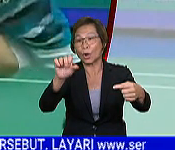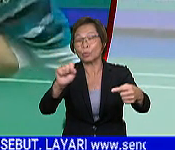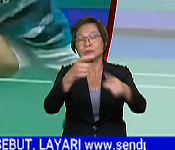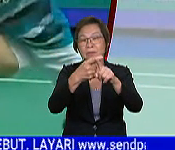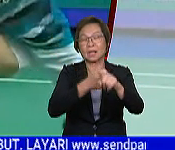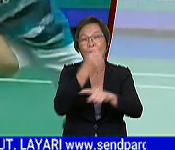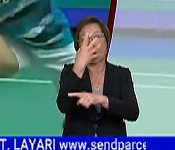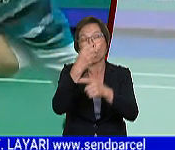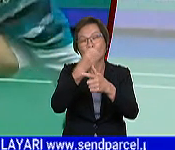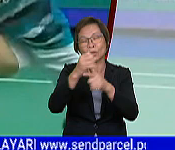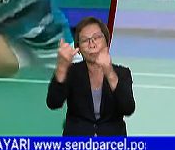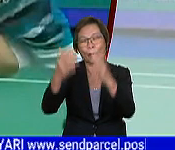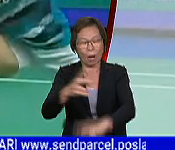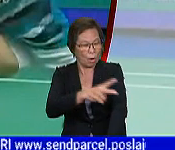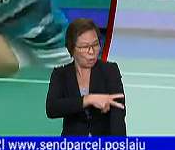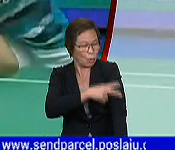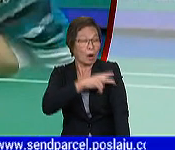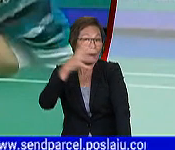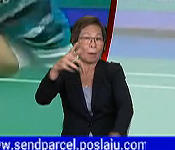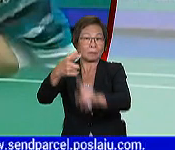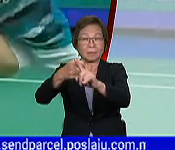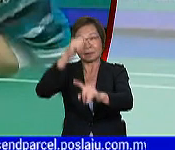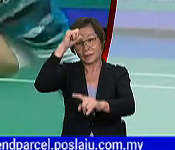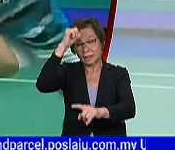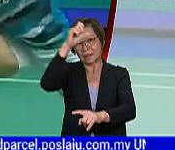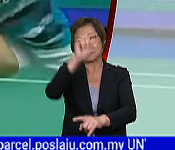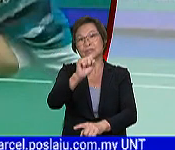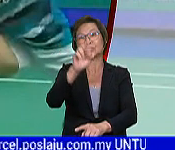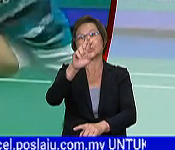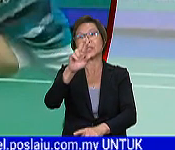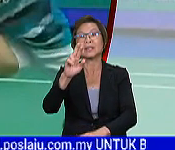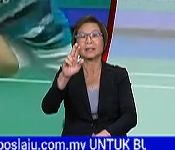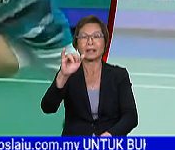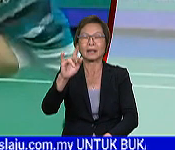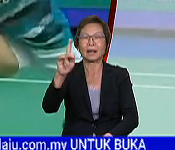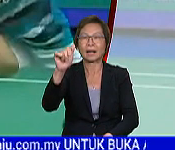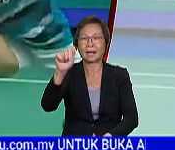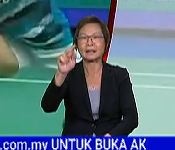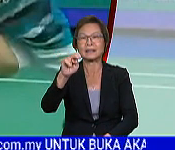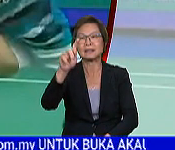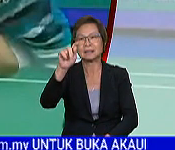Hongkong atau pemain diranking ke-15 dari India switch on kita hai hai